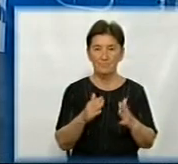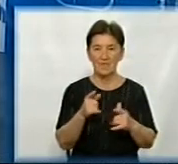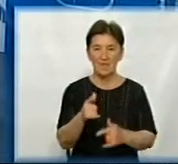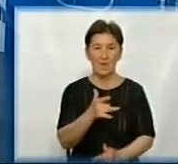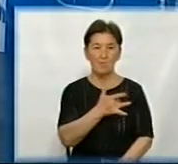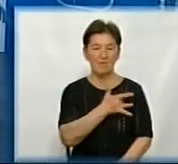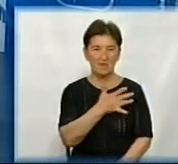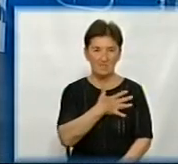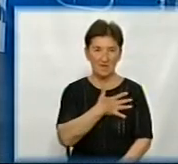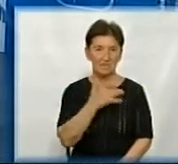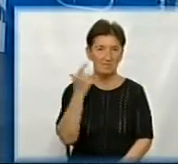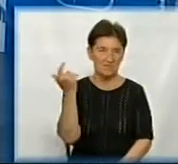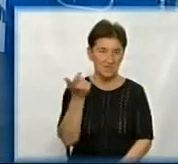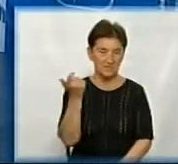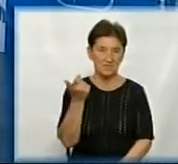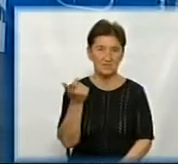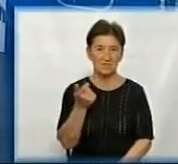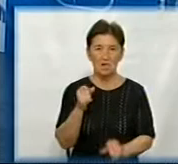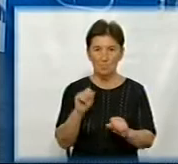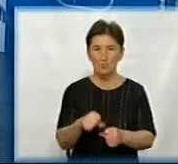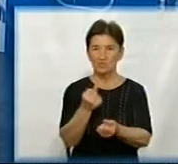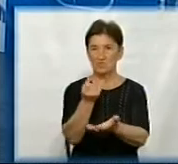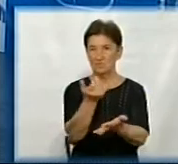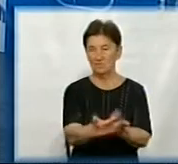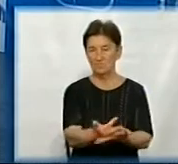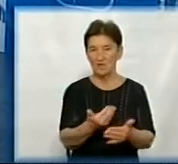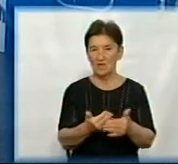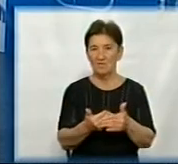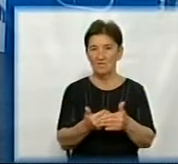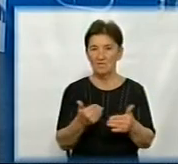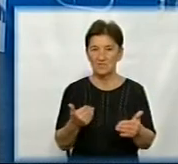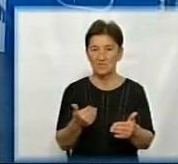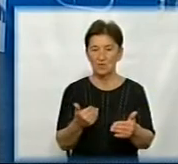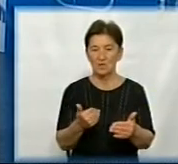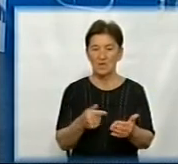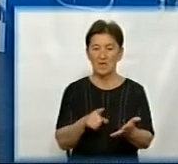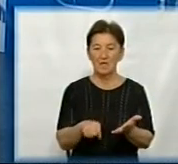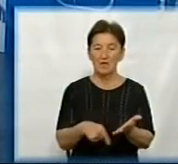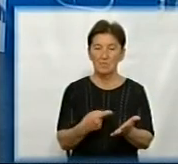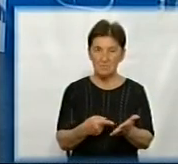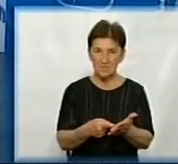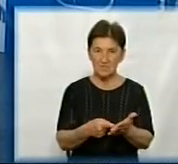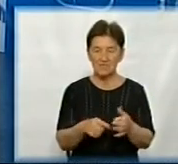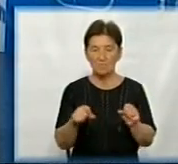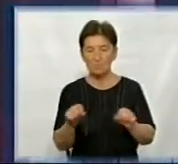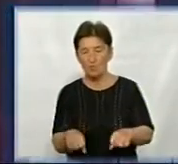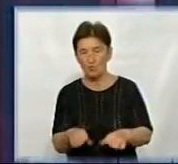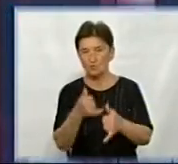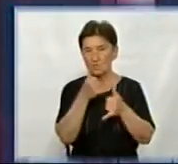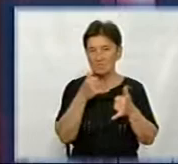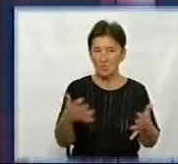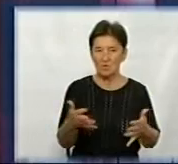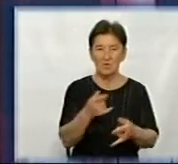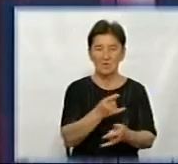Приватна власність. Чи може власність місто ну, вимагати від власників сплачувати? Ну, це місто може, не може вимагати, але це